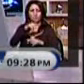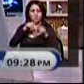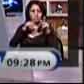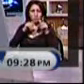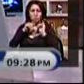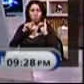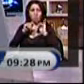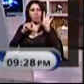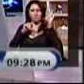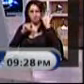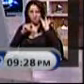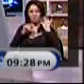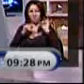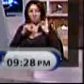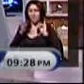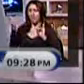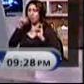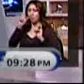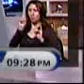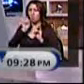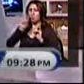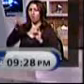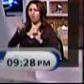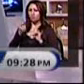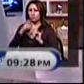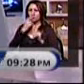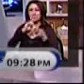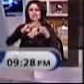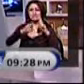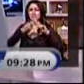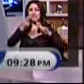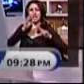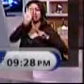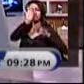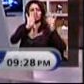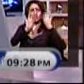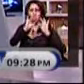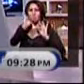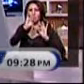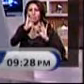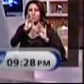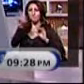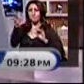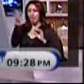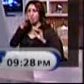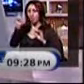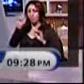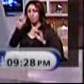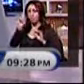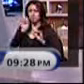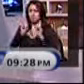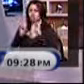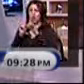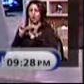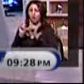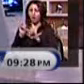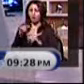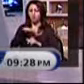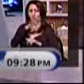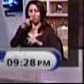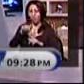بيه، عشان مش عايز الاخوان، واخد بالك؟ ففكره انه من لله رصيد المؤكد